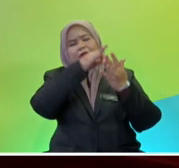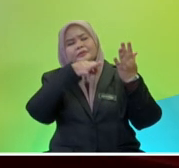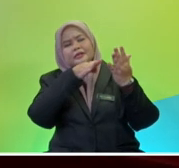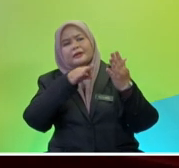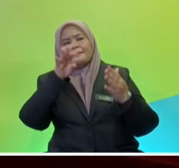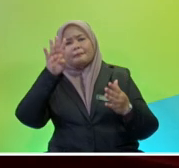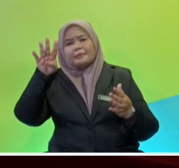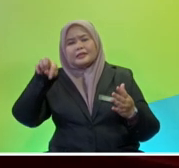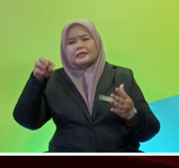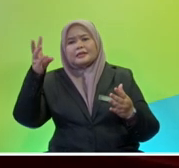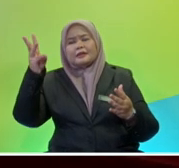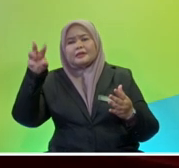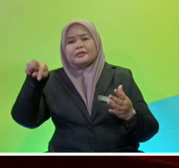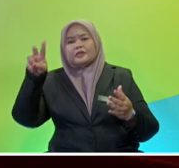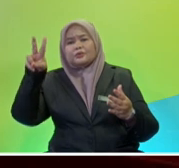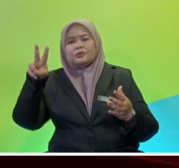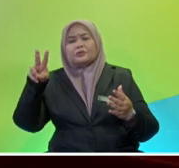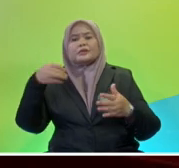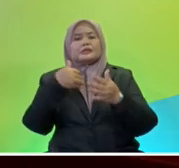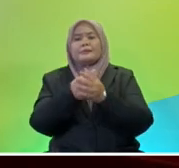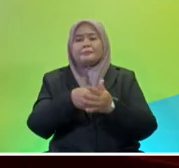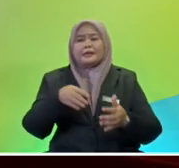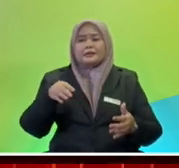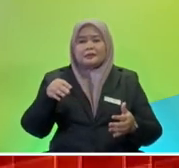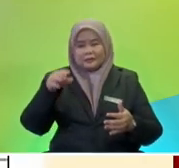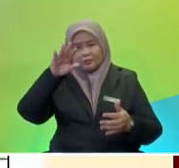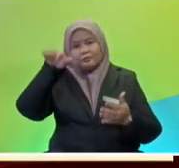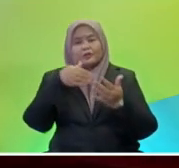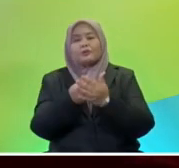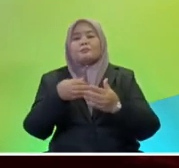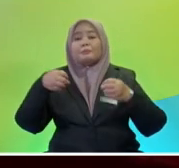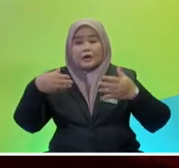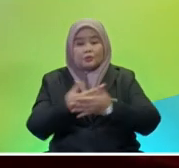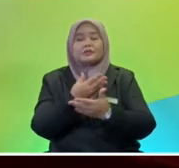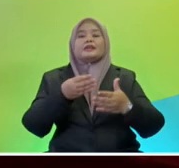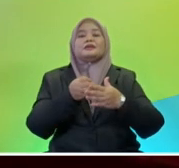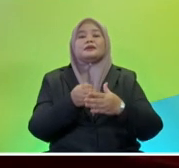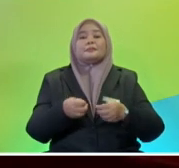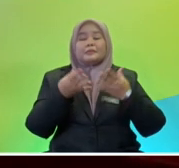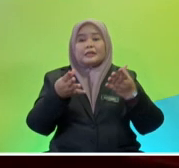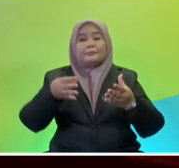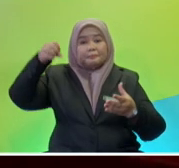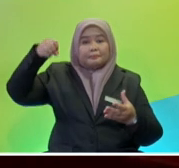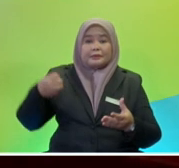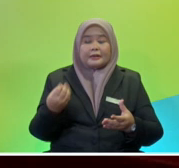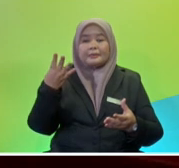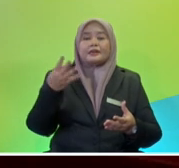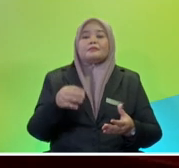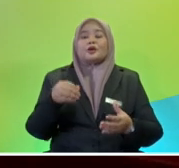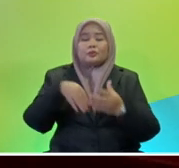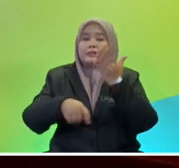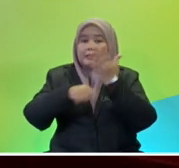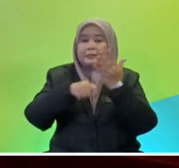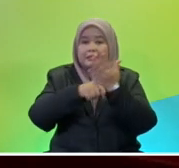titik 16 titik dua sampai empat titik tambah titik 4 baru saya bagi lagi perkembangan dia Hah baru bertambah lagi kita punya